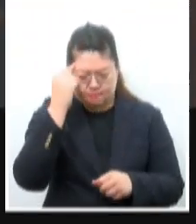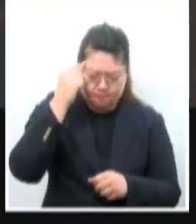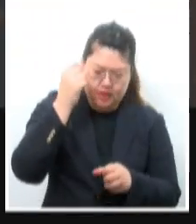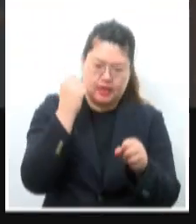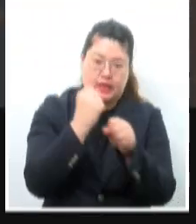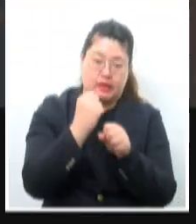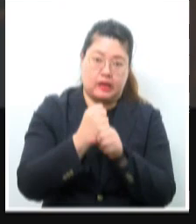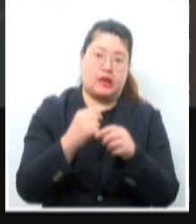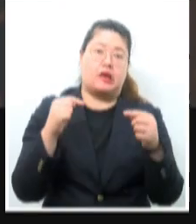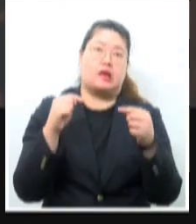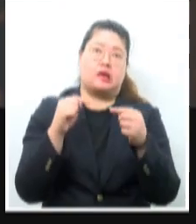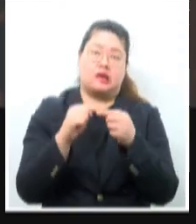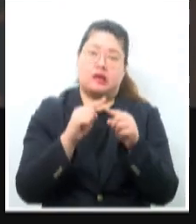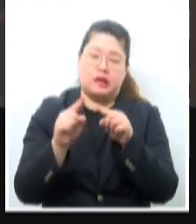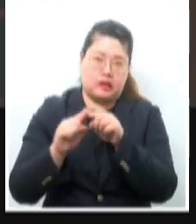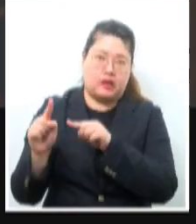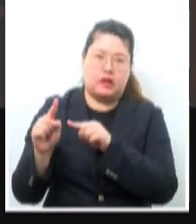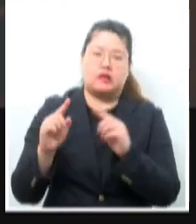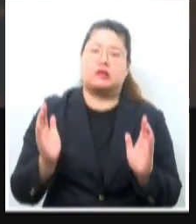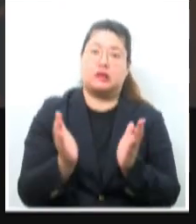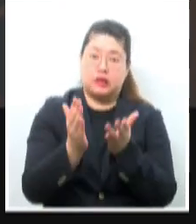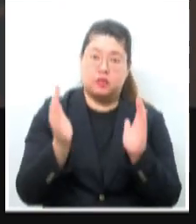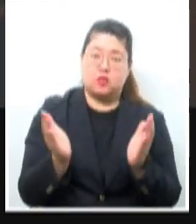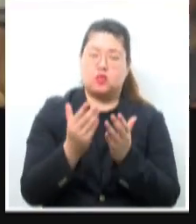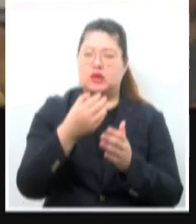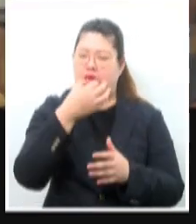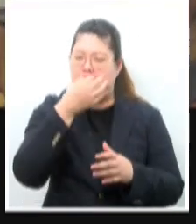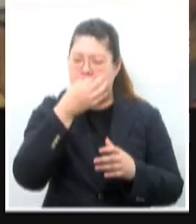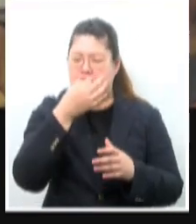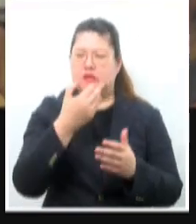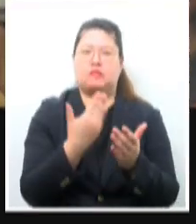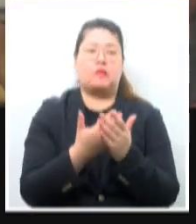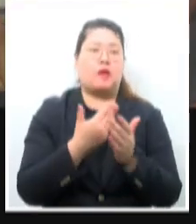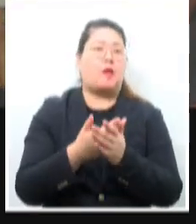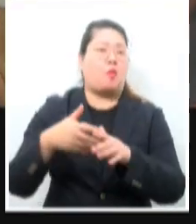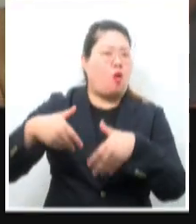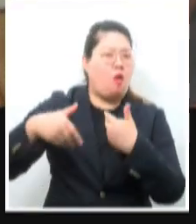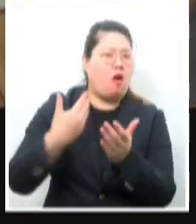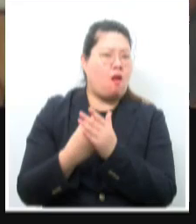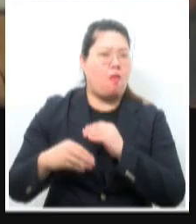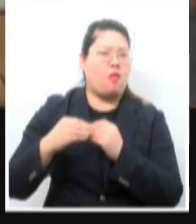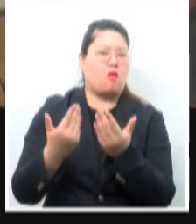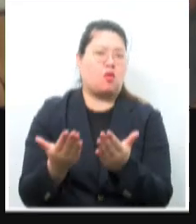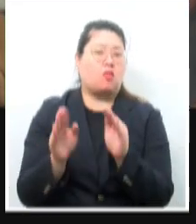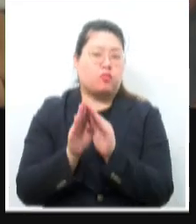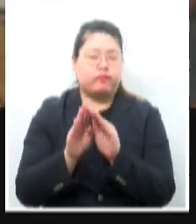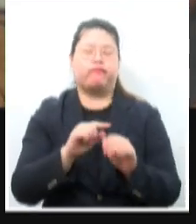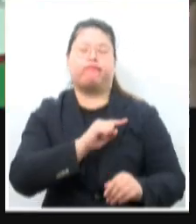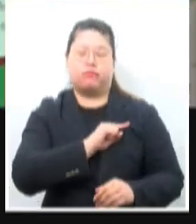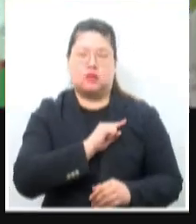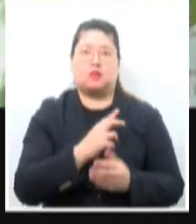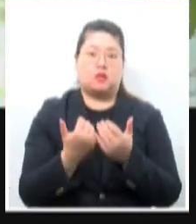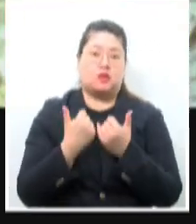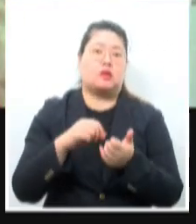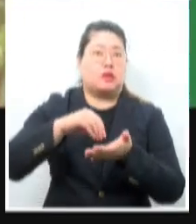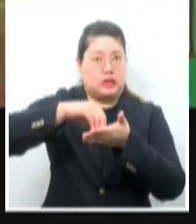งานของนักเรียนส่งเสริมให้นักเรียนมีอาชีพเสริมเพิ่มรายได้ให้แก่ตนเองและครอบครัวให้นักเรียน